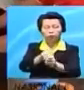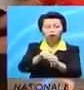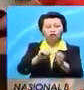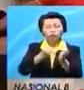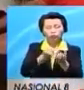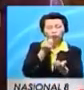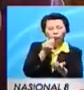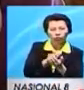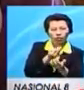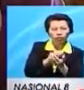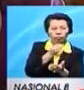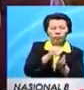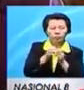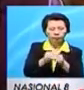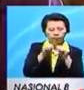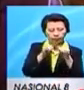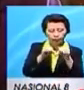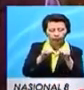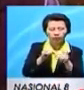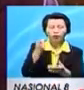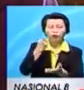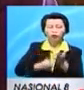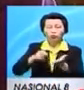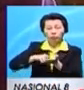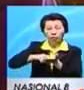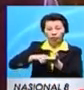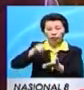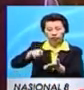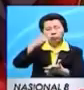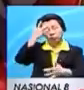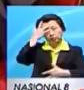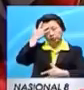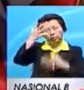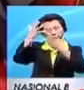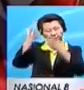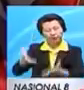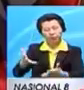sumber kewangan dan bimbingan. Kos rawatan mereka yang mengidap